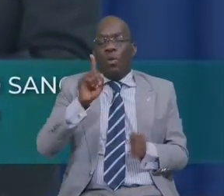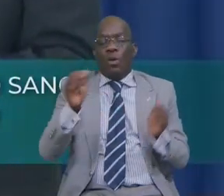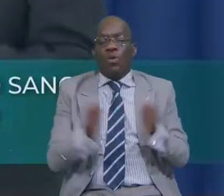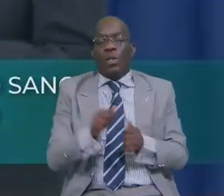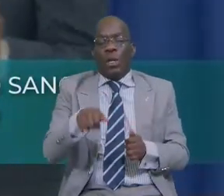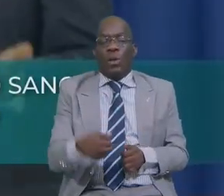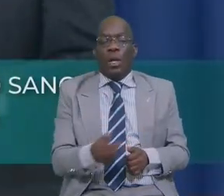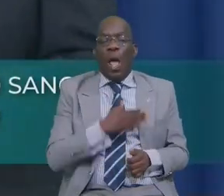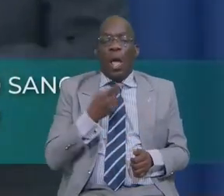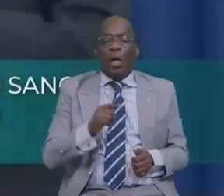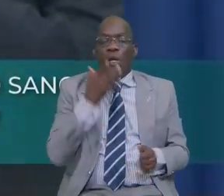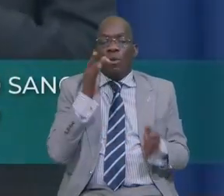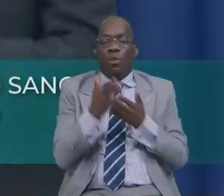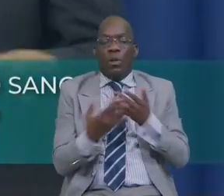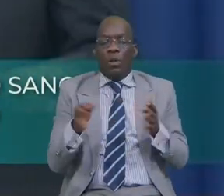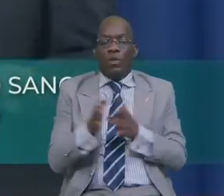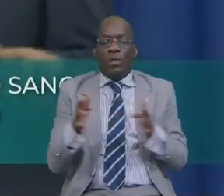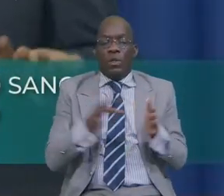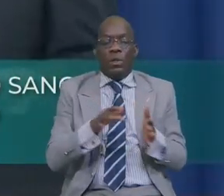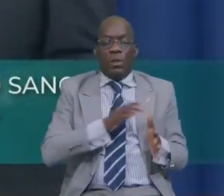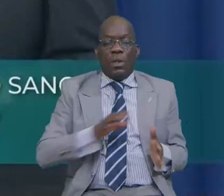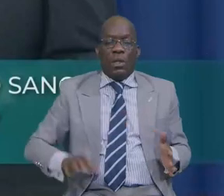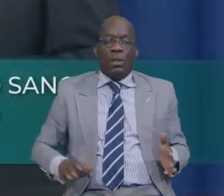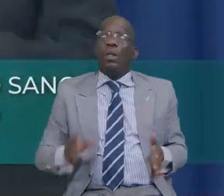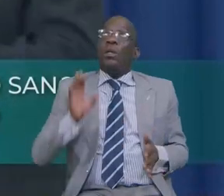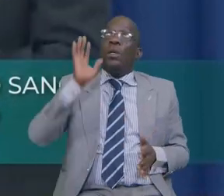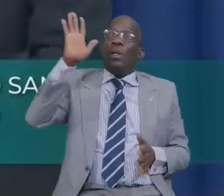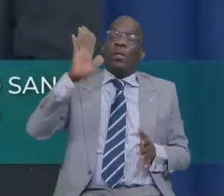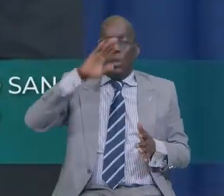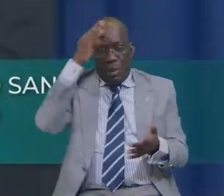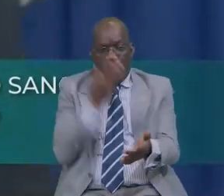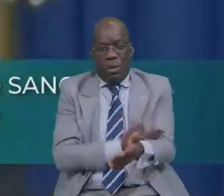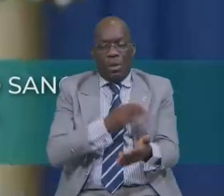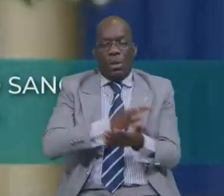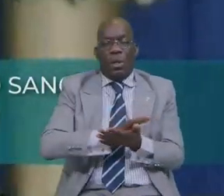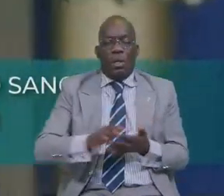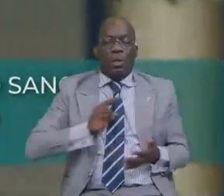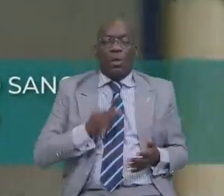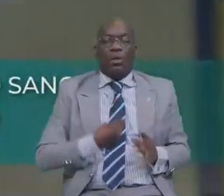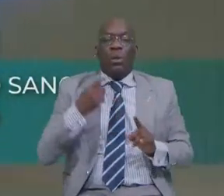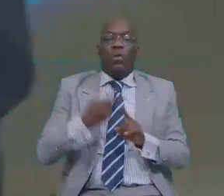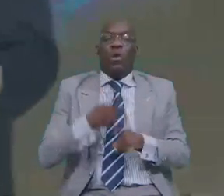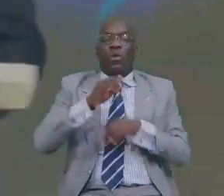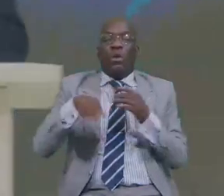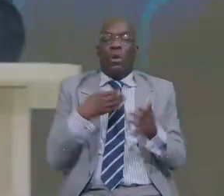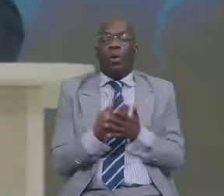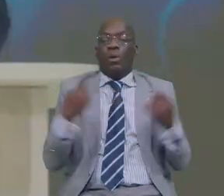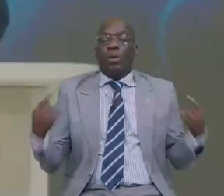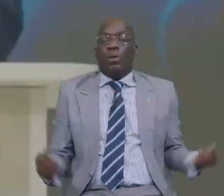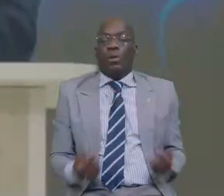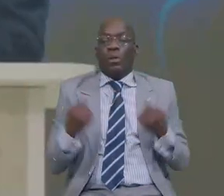de Jésus, son Fils, nous purifie de toute iniquité.